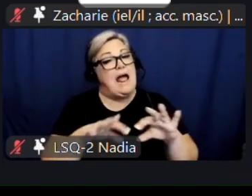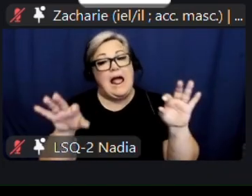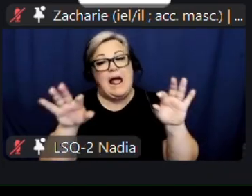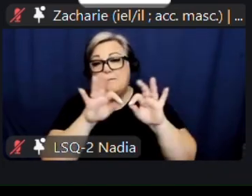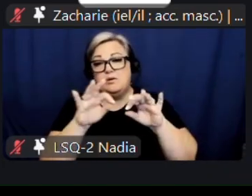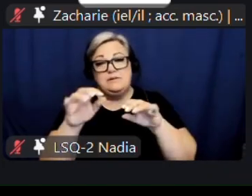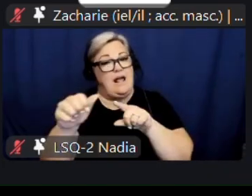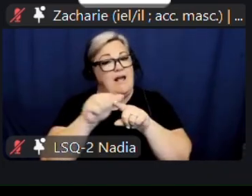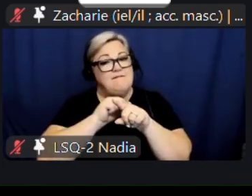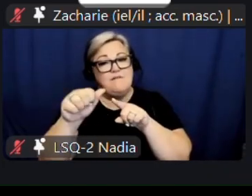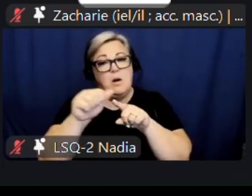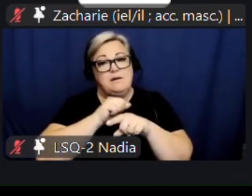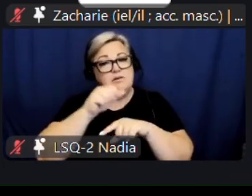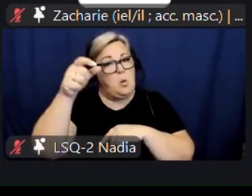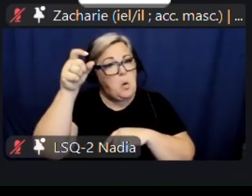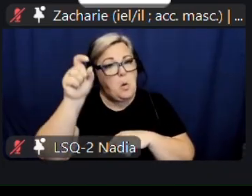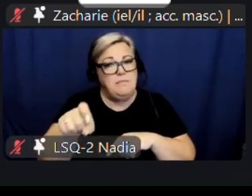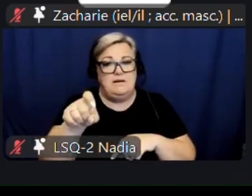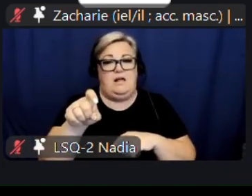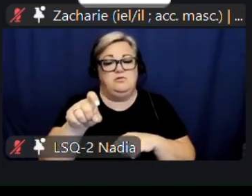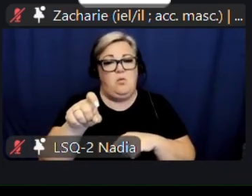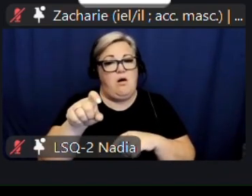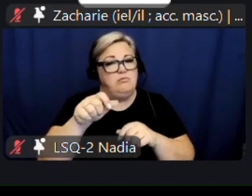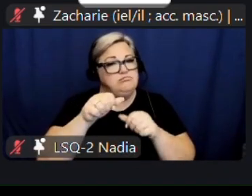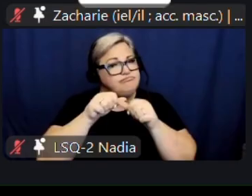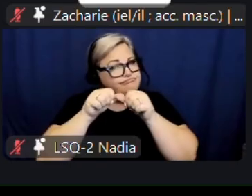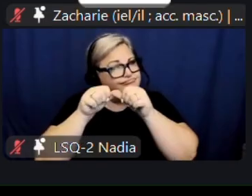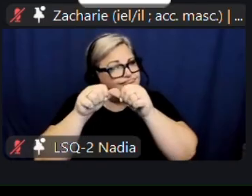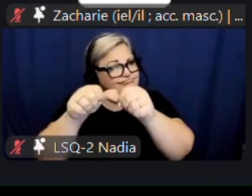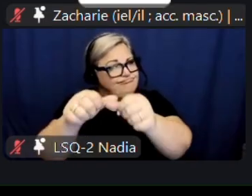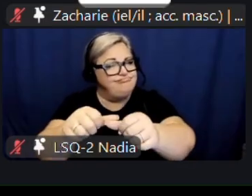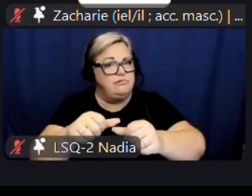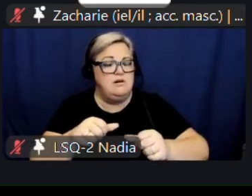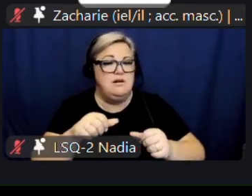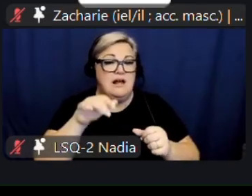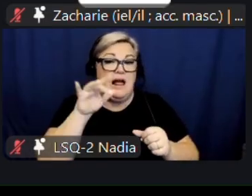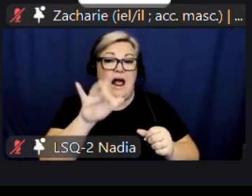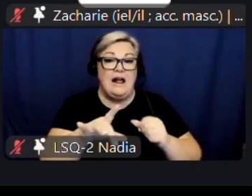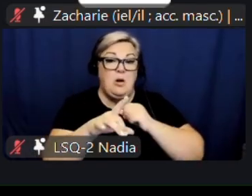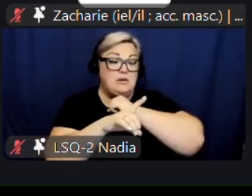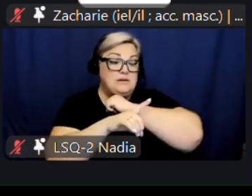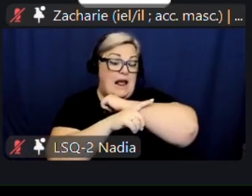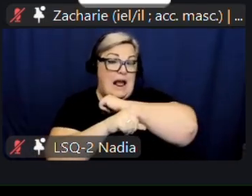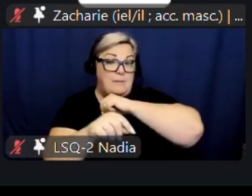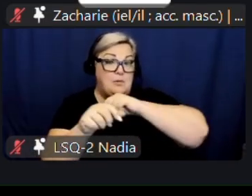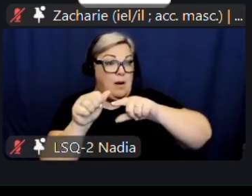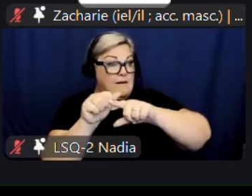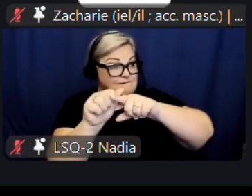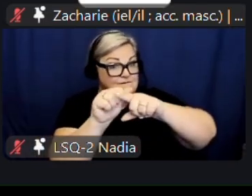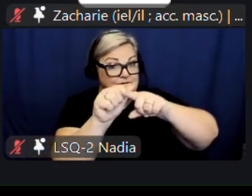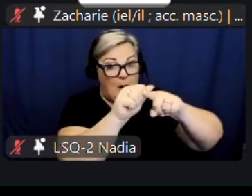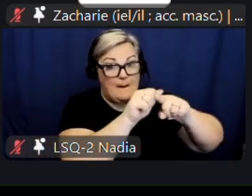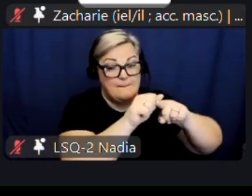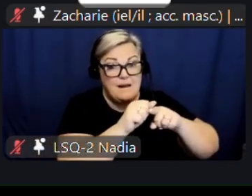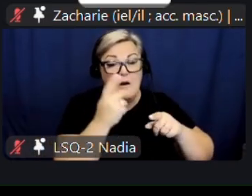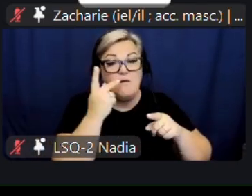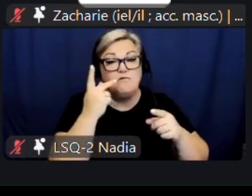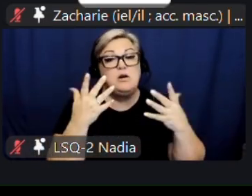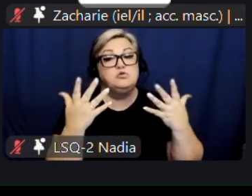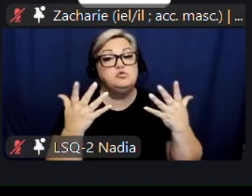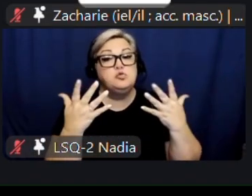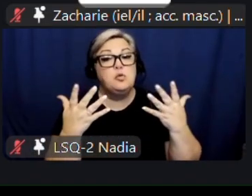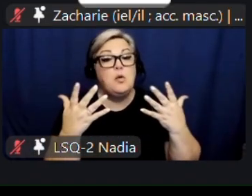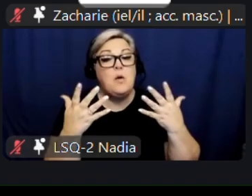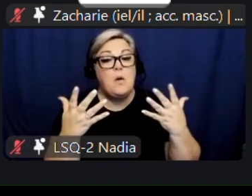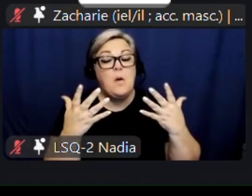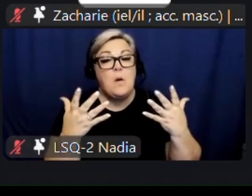formation soit obligatoire et continue parce que là où il y a du personnel qui est formé, euh, ce qu'on voit, c'est que c'est des personnes qui